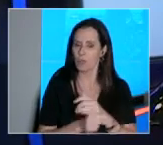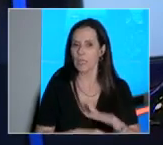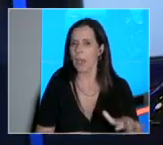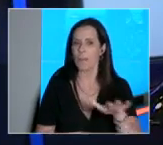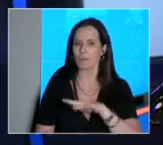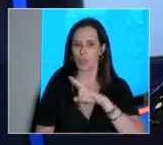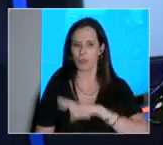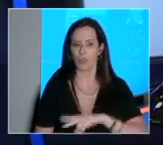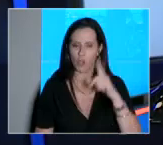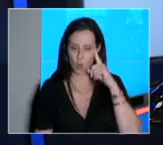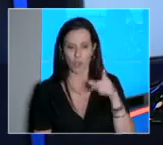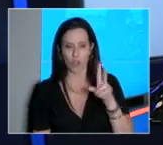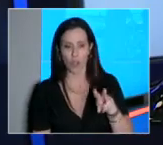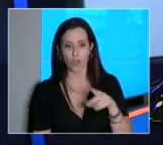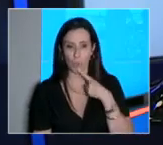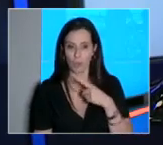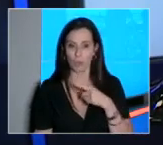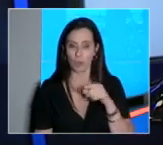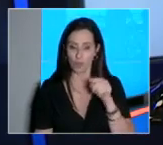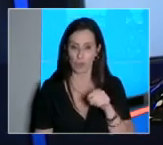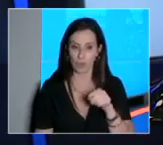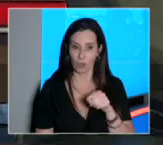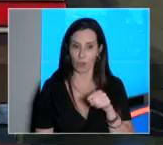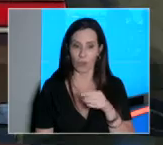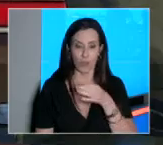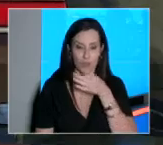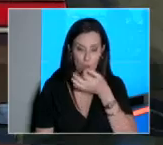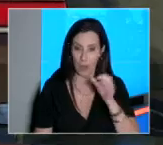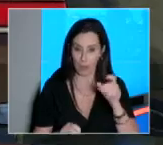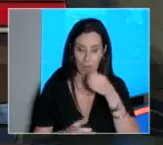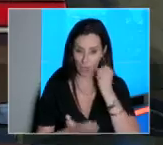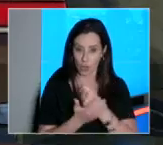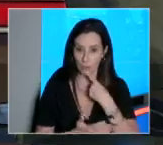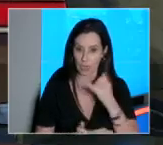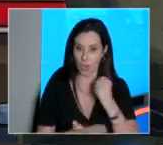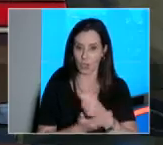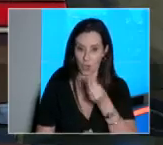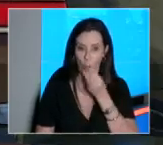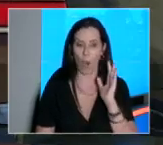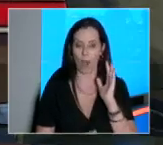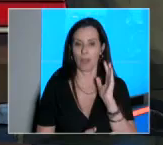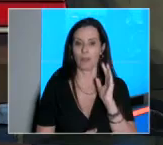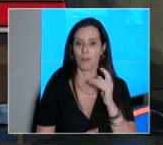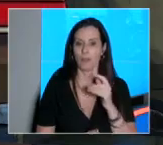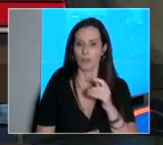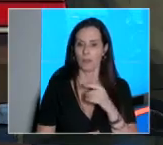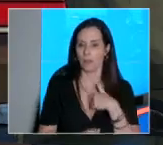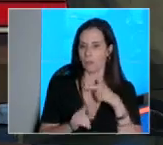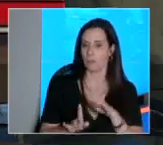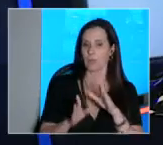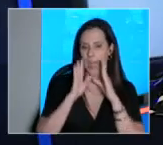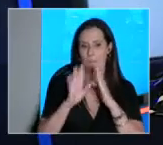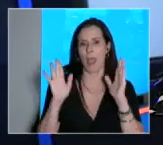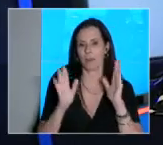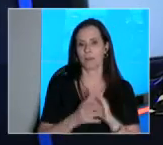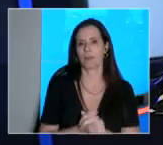המרחב הסובלני הזה. אתה יודע, אני, שיש הלכה שאומרת שכשאתה שואל בעל בית עם כשר, ואומר לך כן, אתה אוכל. נאמן. ממש ככה,